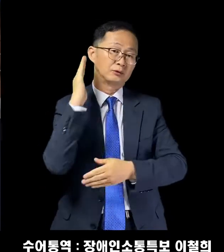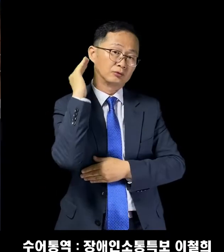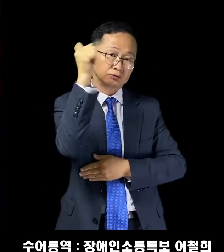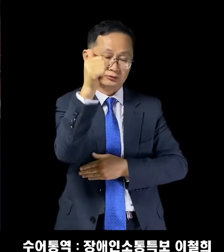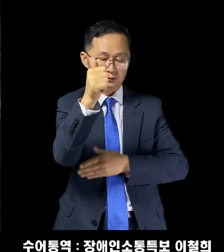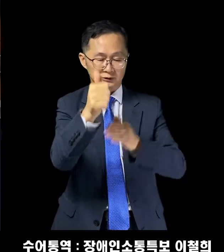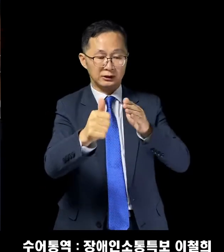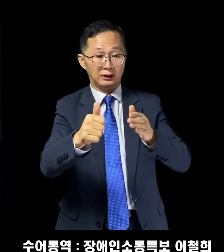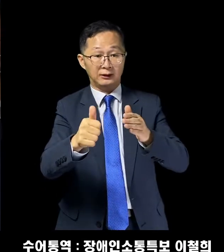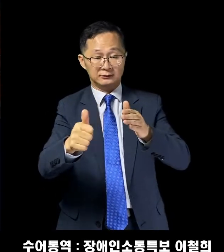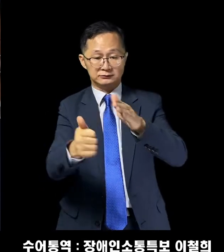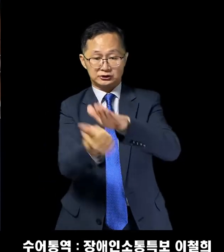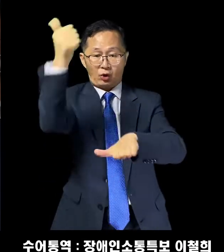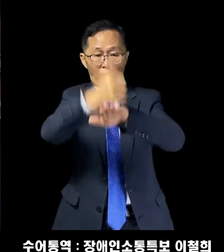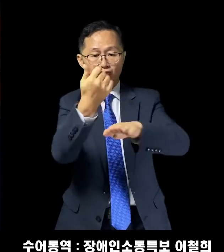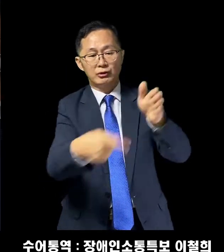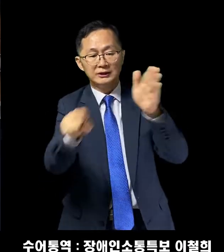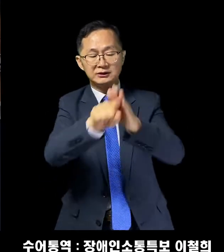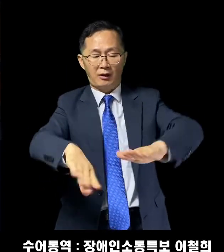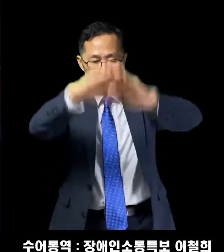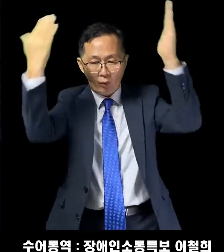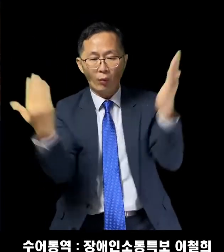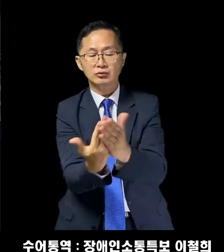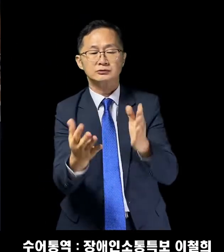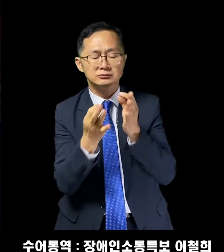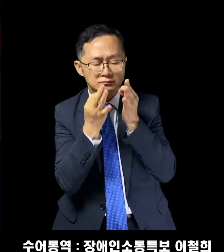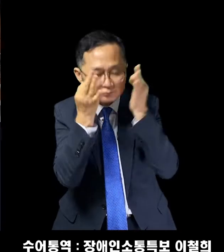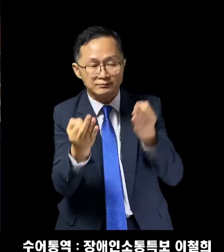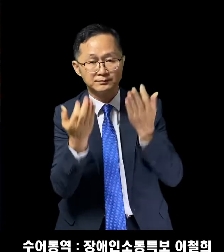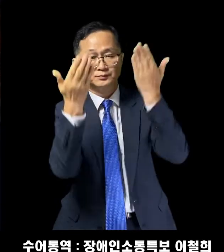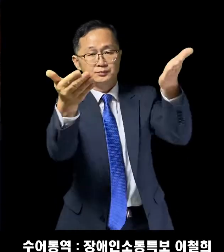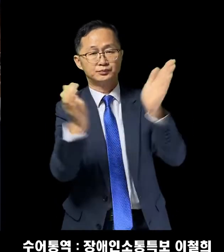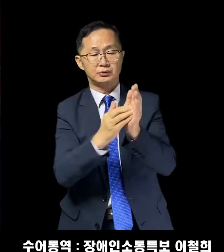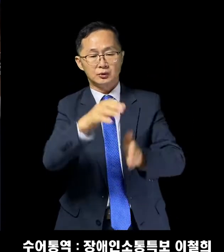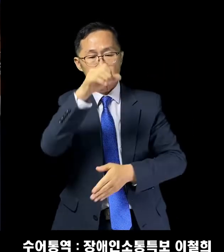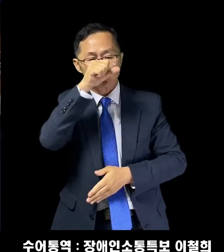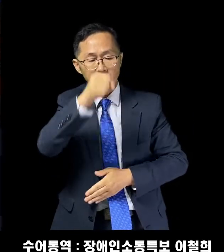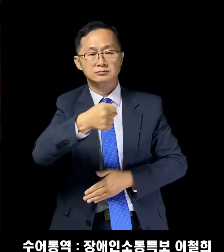모든 노력을 집중했고 좋은 평가를 받았습니다